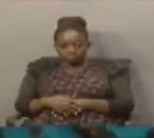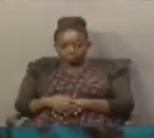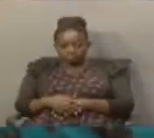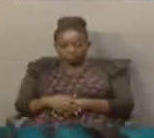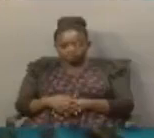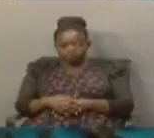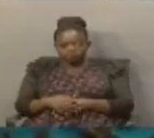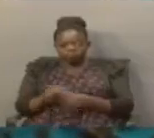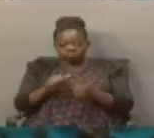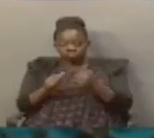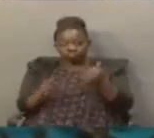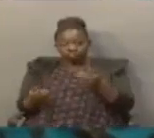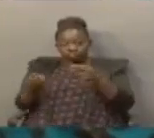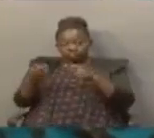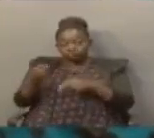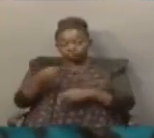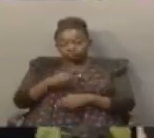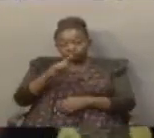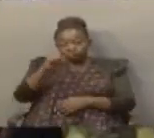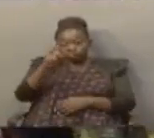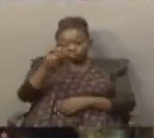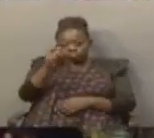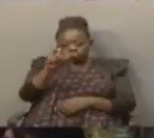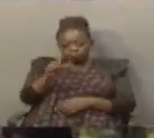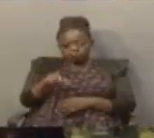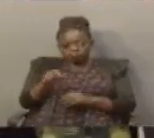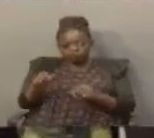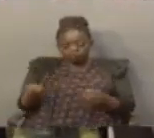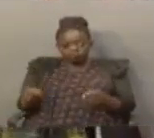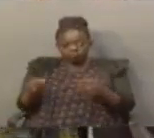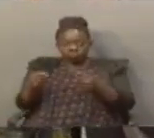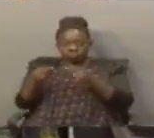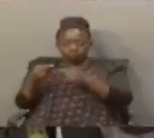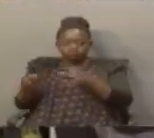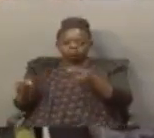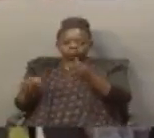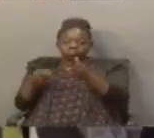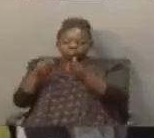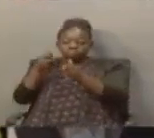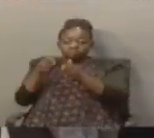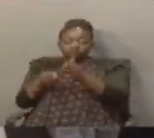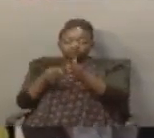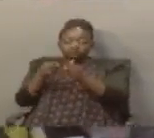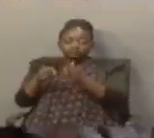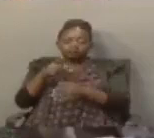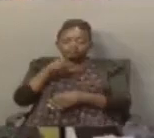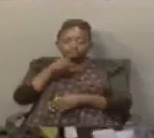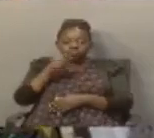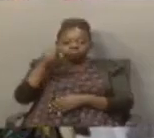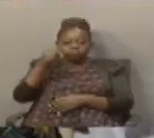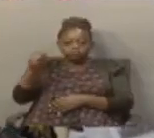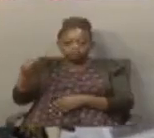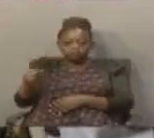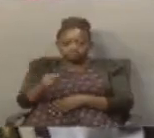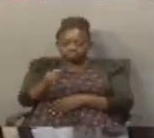Ekizibu ekituuseewo sinza akisooseeko. Ne kamera maani ku saidi